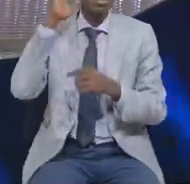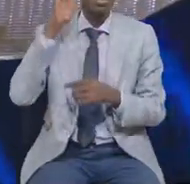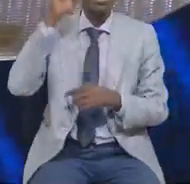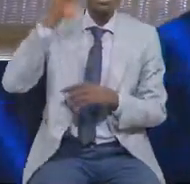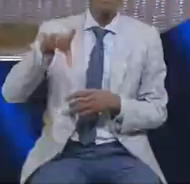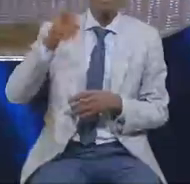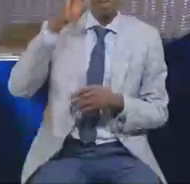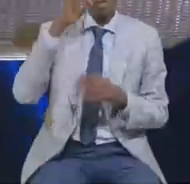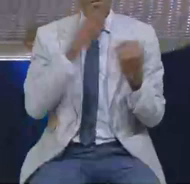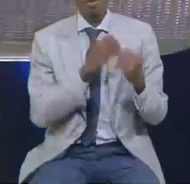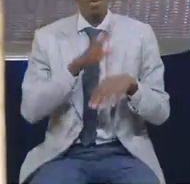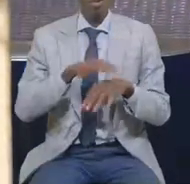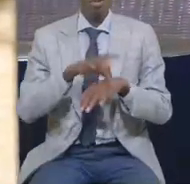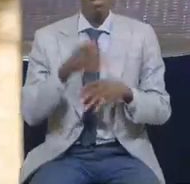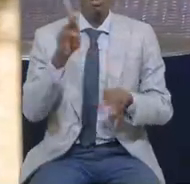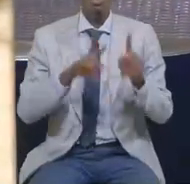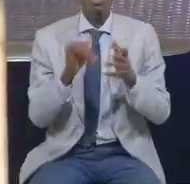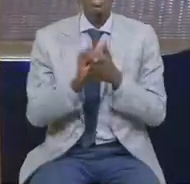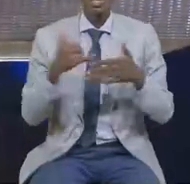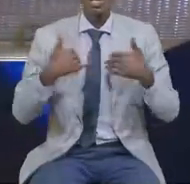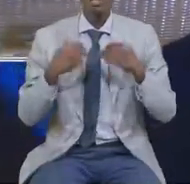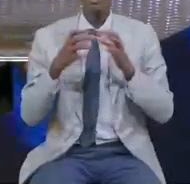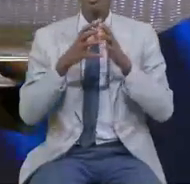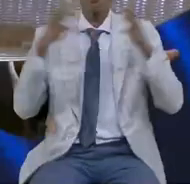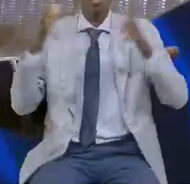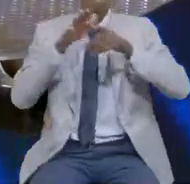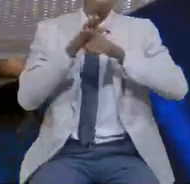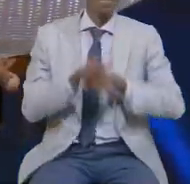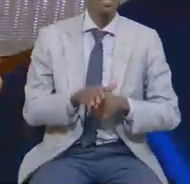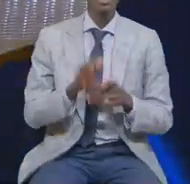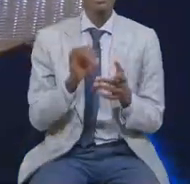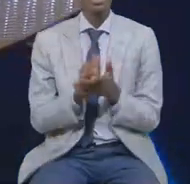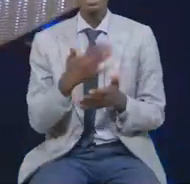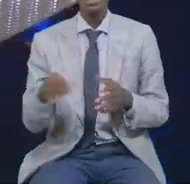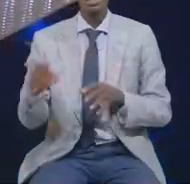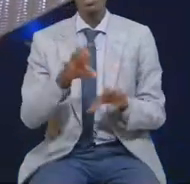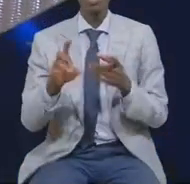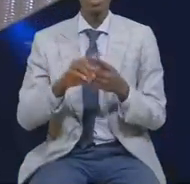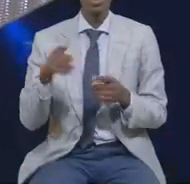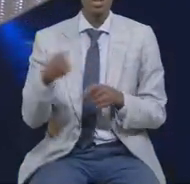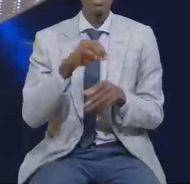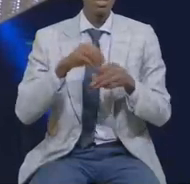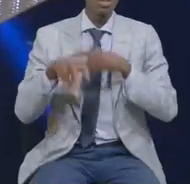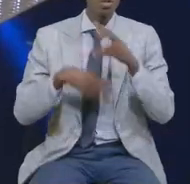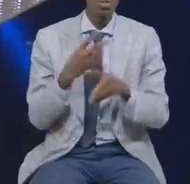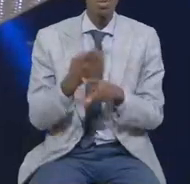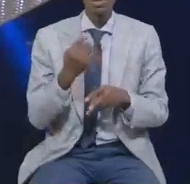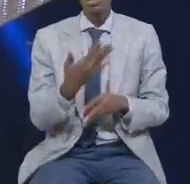foi? Les gens seront sous pression que les choses qu'on leur fait dans le monde, les choses, les